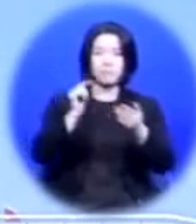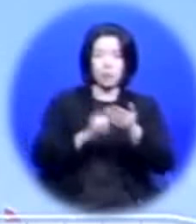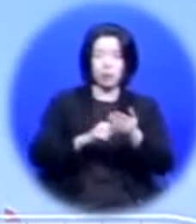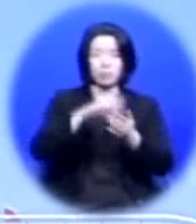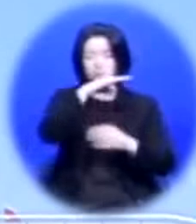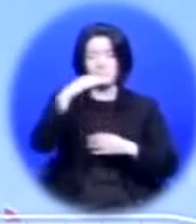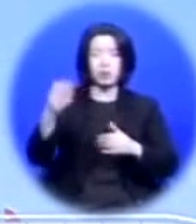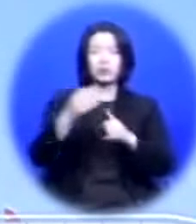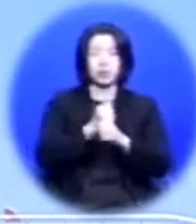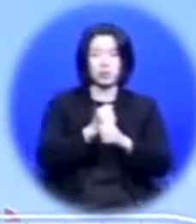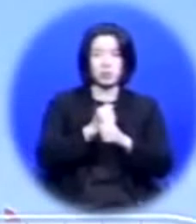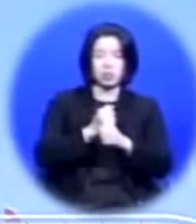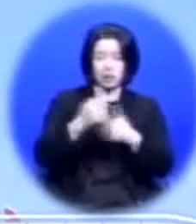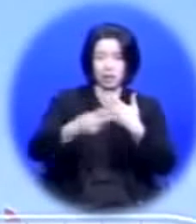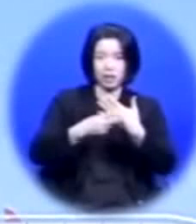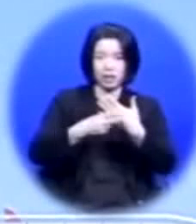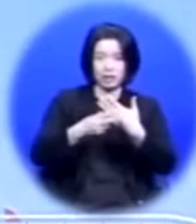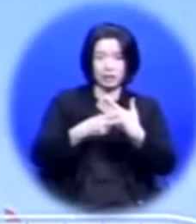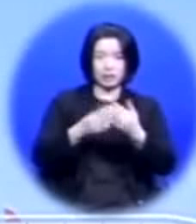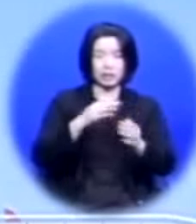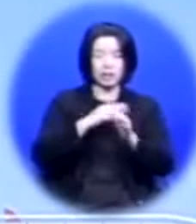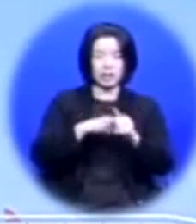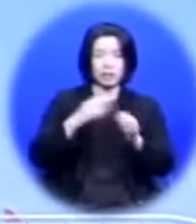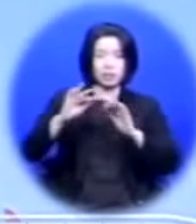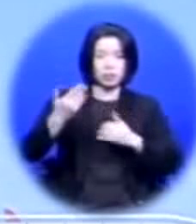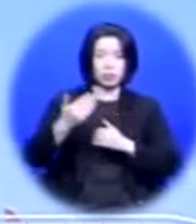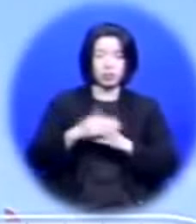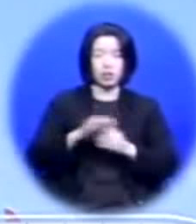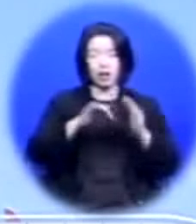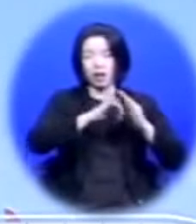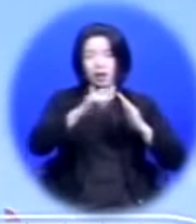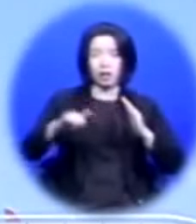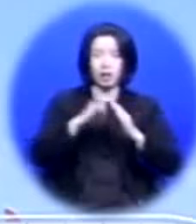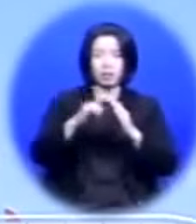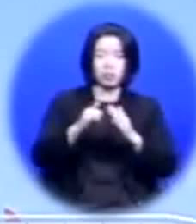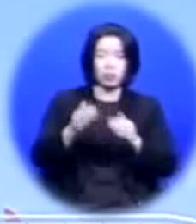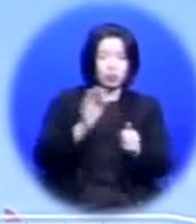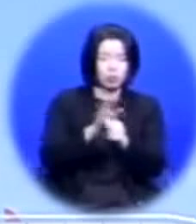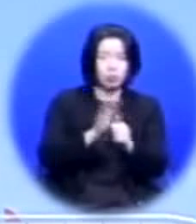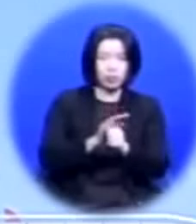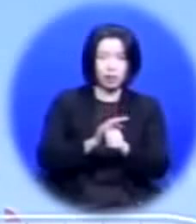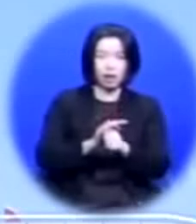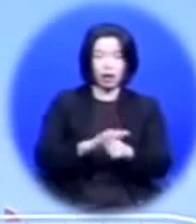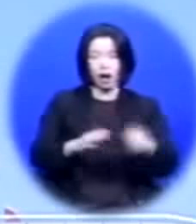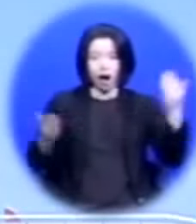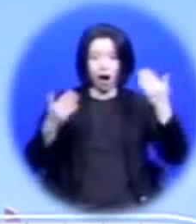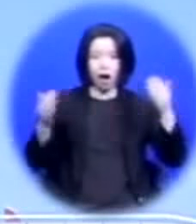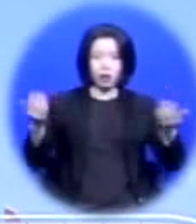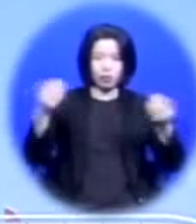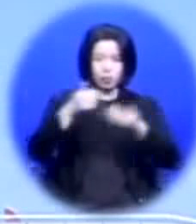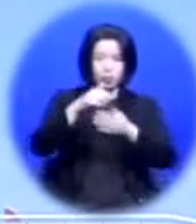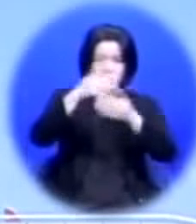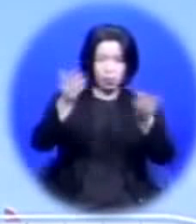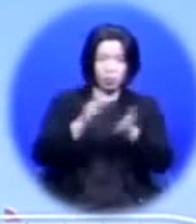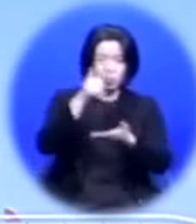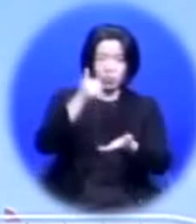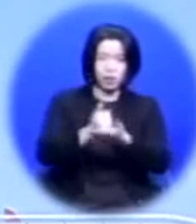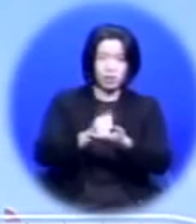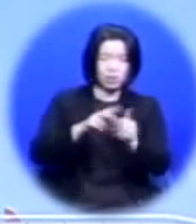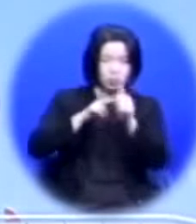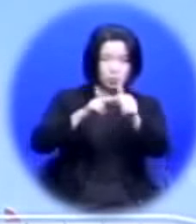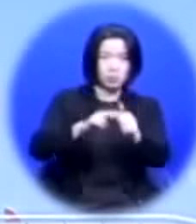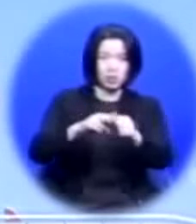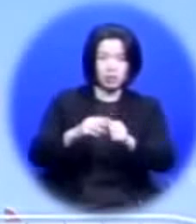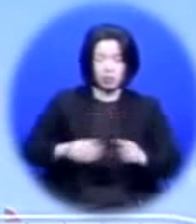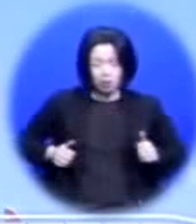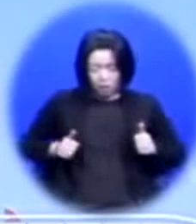의사가 되어서 가족 호강시키고 학생 회장 선거에 나갈만큼 학교 생활에 전념해 보려고 애도 썼지만 결국은